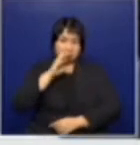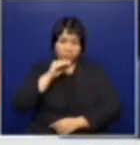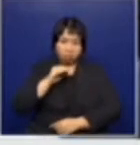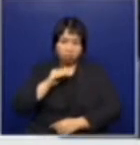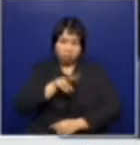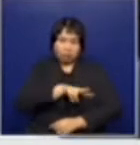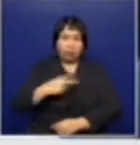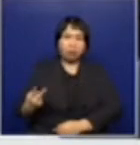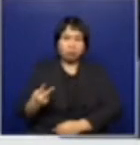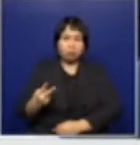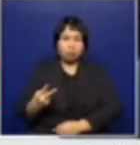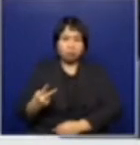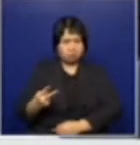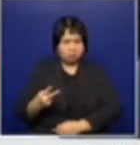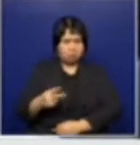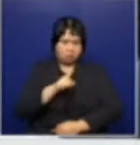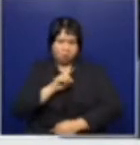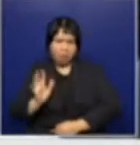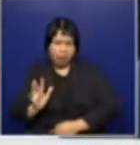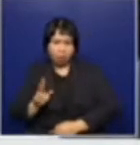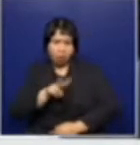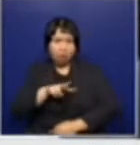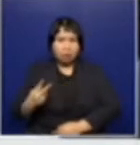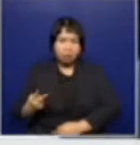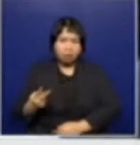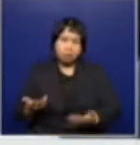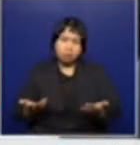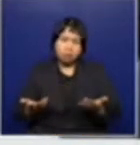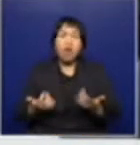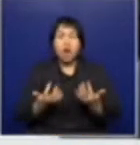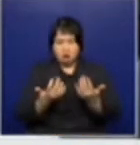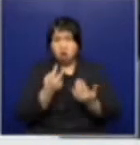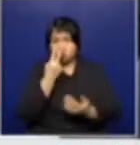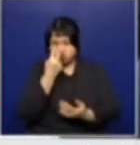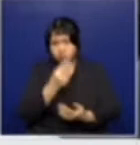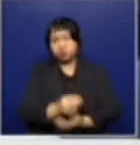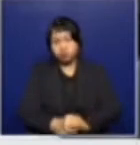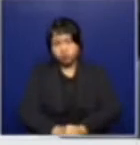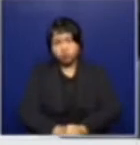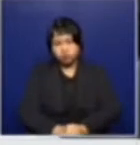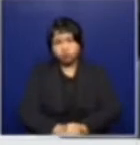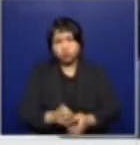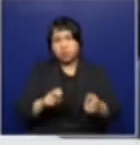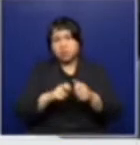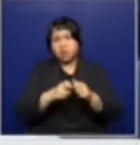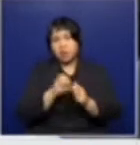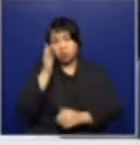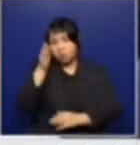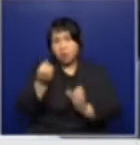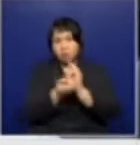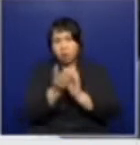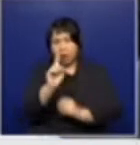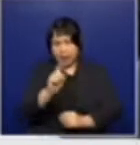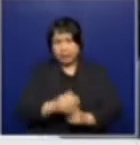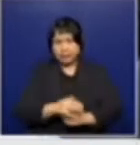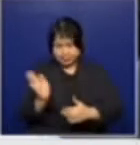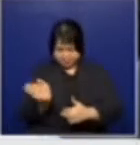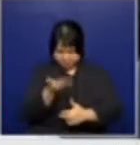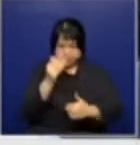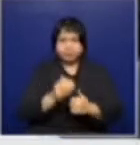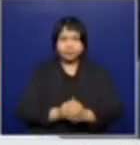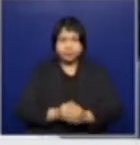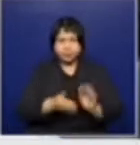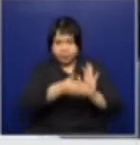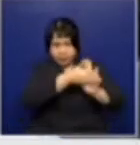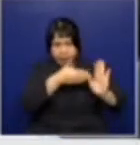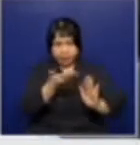อกไม่รับผิดชอบก็รอดูกันครับว่าอะไรมันจะเกิดขึ้นผมผ่านไปเร็วๆนะครับขอสไ